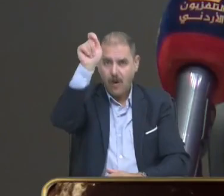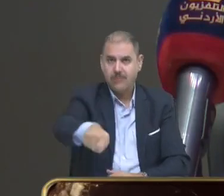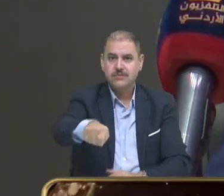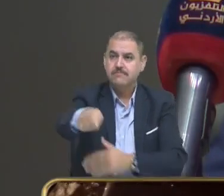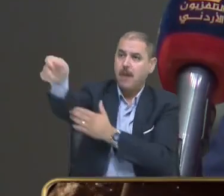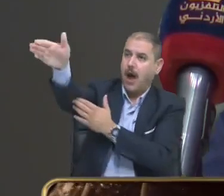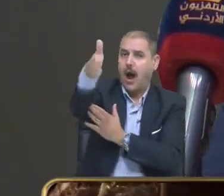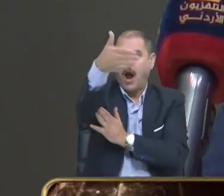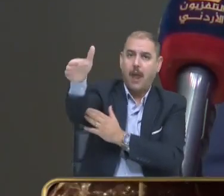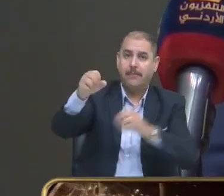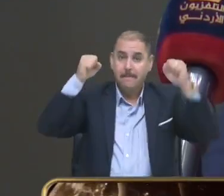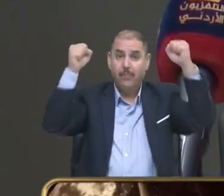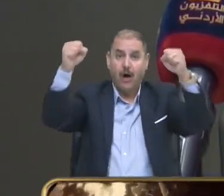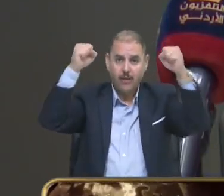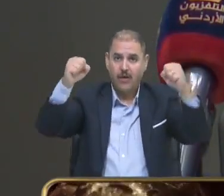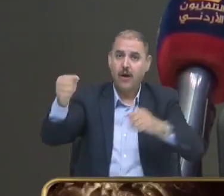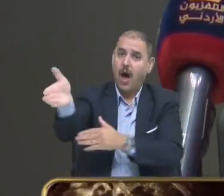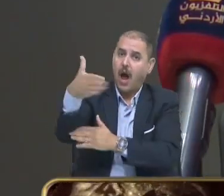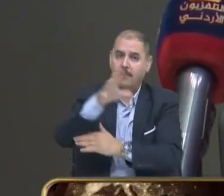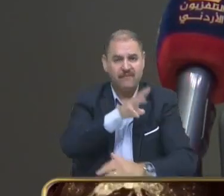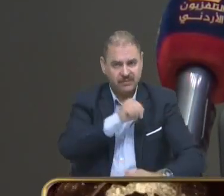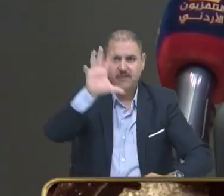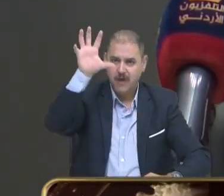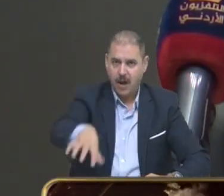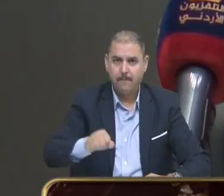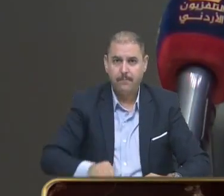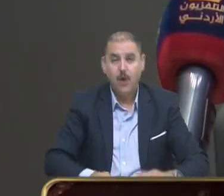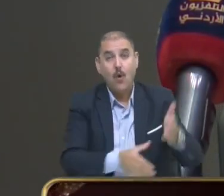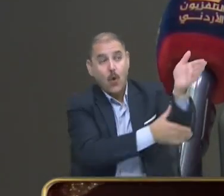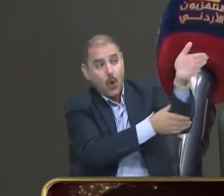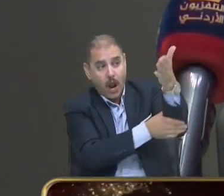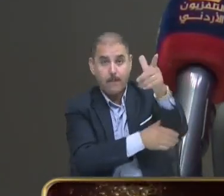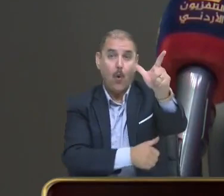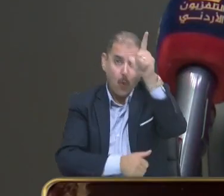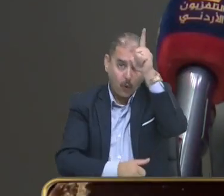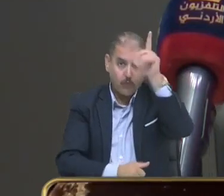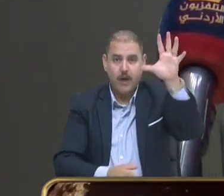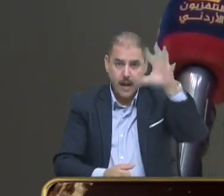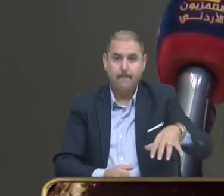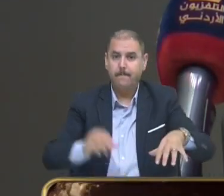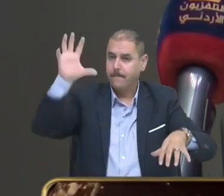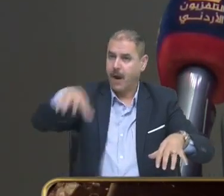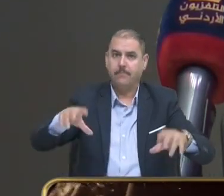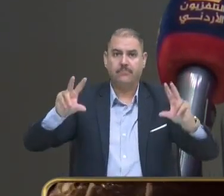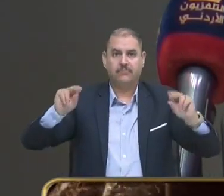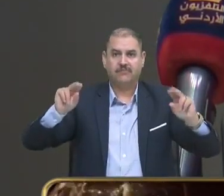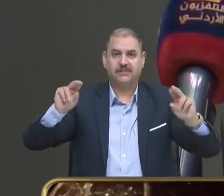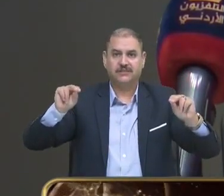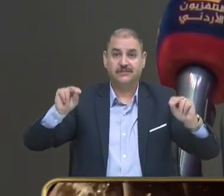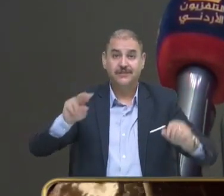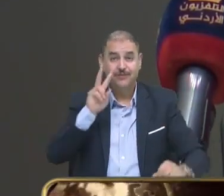وهذه المبادرة لها معاني كثيرة. شفنا جهاز الأمن العام هو يرتدي